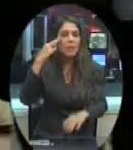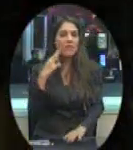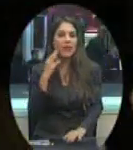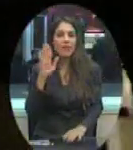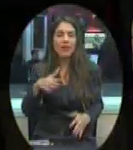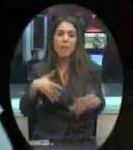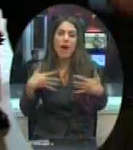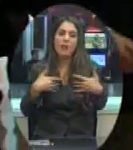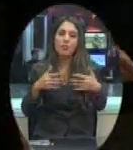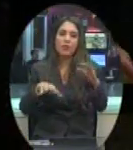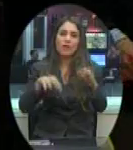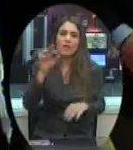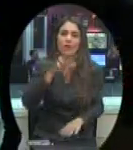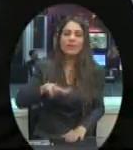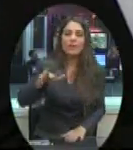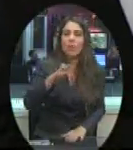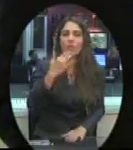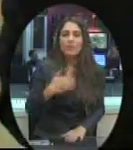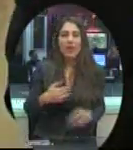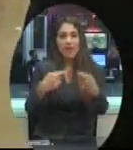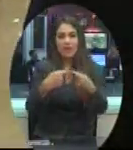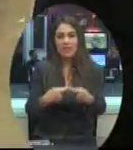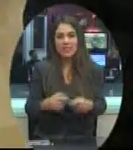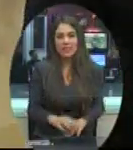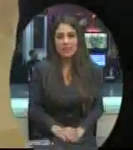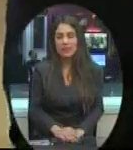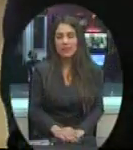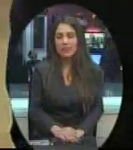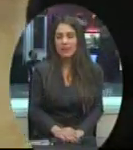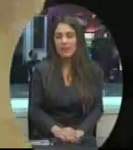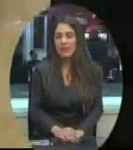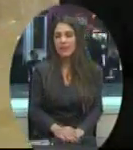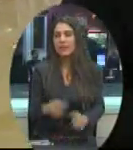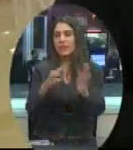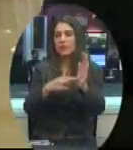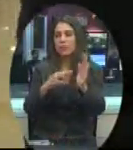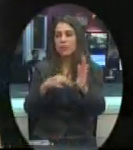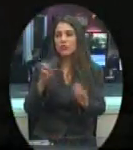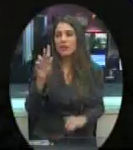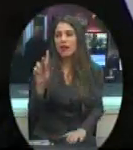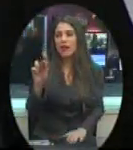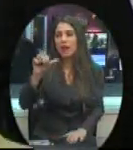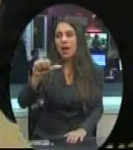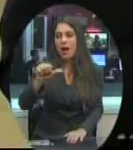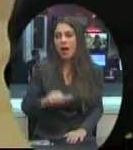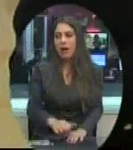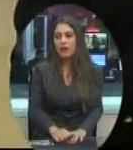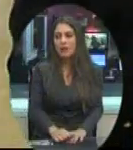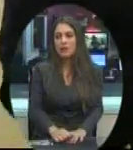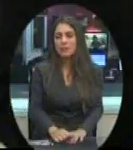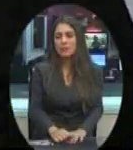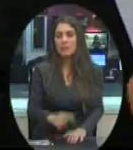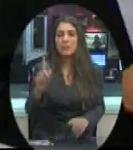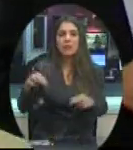של נבחרי הציבור בישראל. התמונה של קארין אלהרר, שהיא חזרה